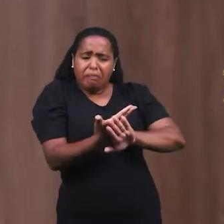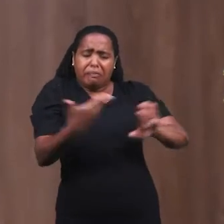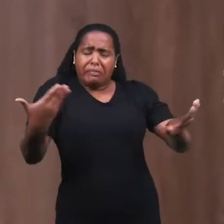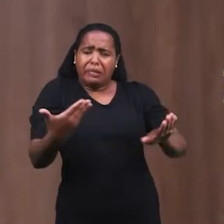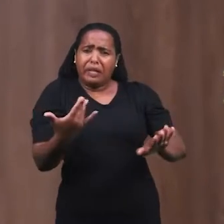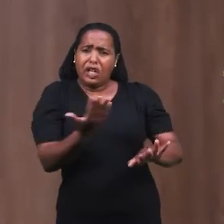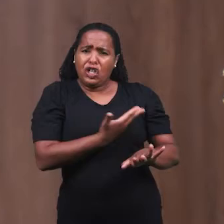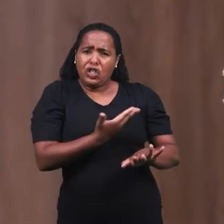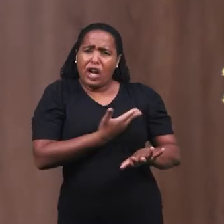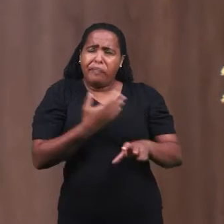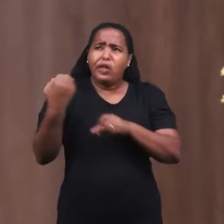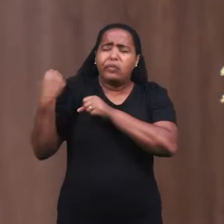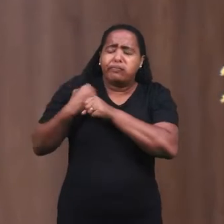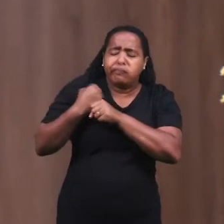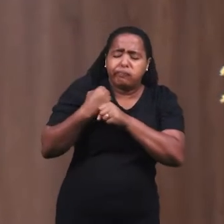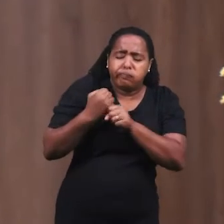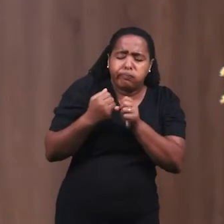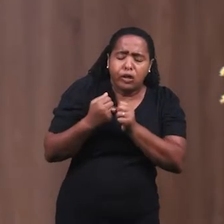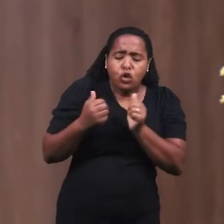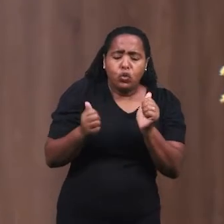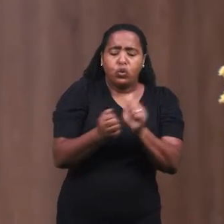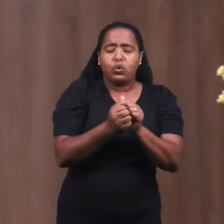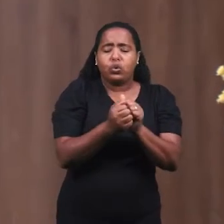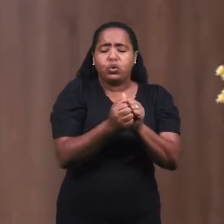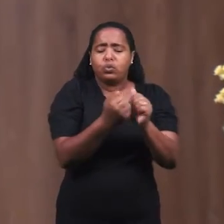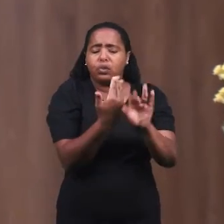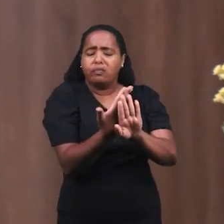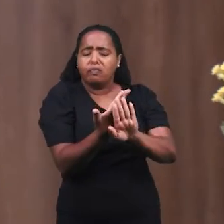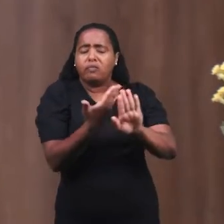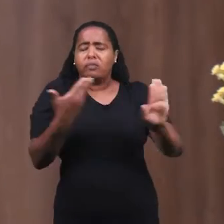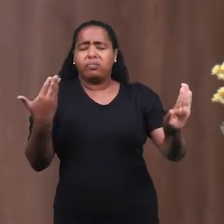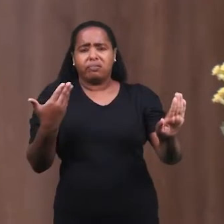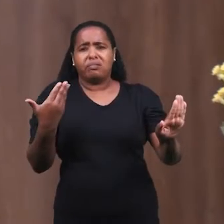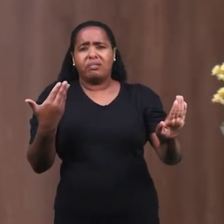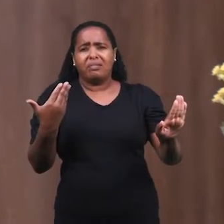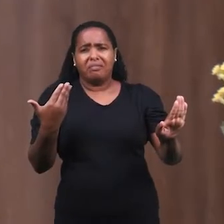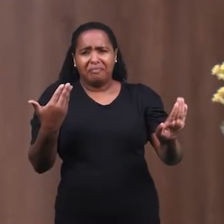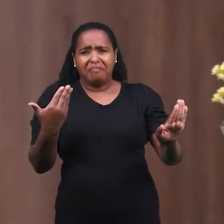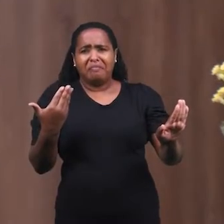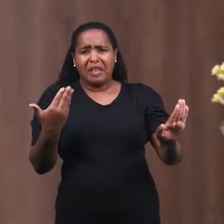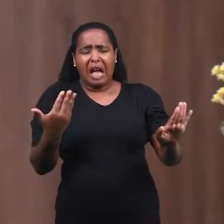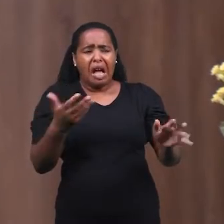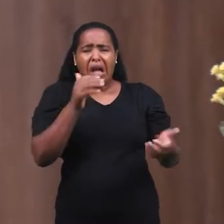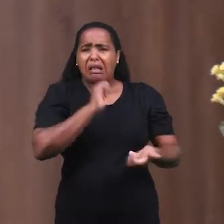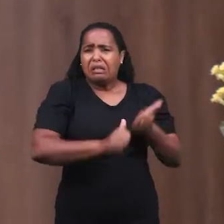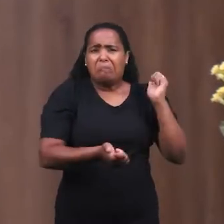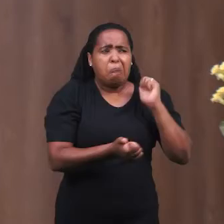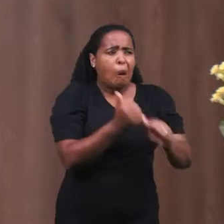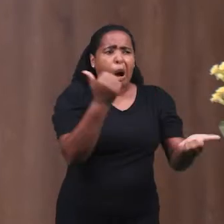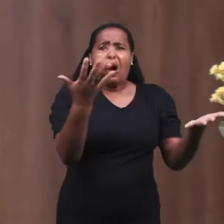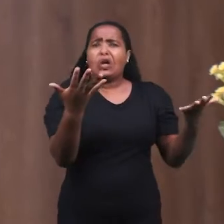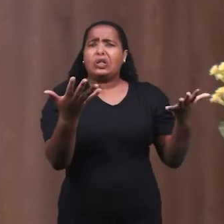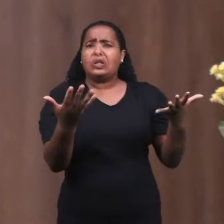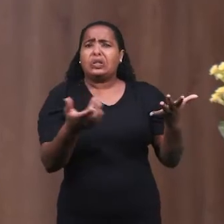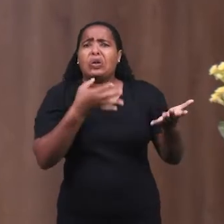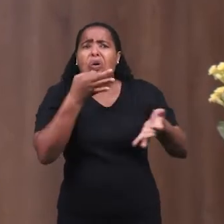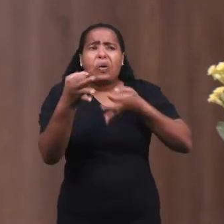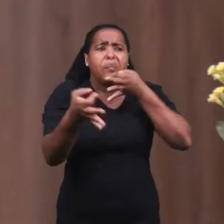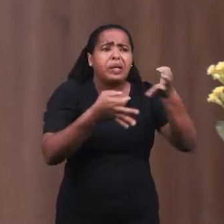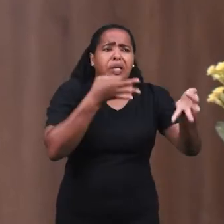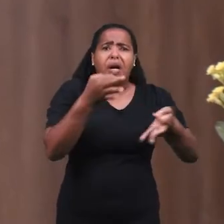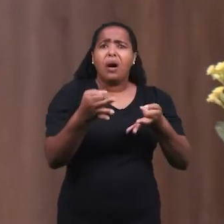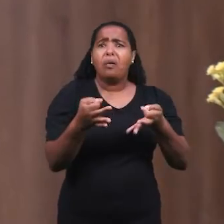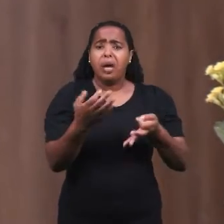люди теряют друзей из-за каких-то мелочей, из-за глупостей. Иногда из-за спорта, из-за